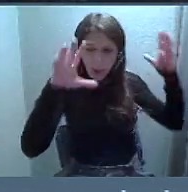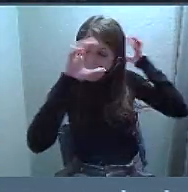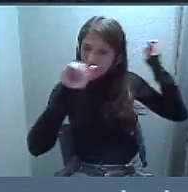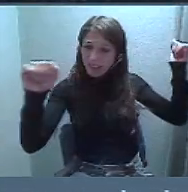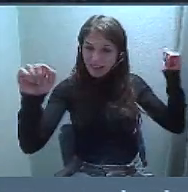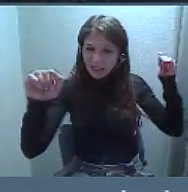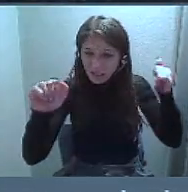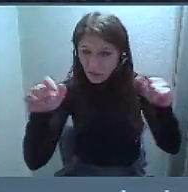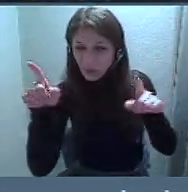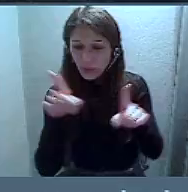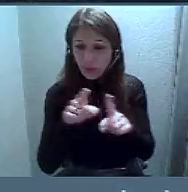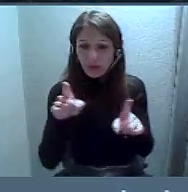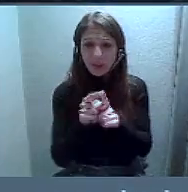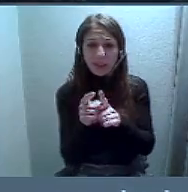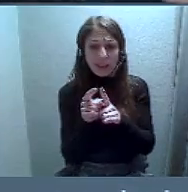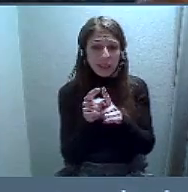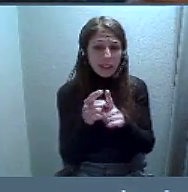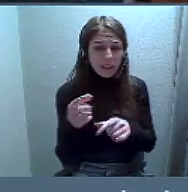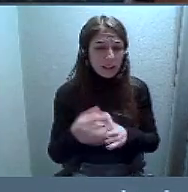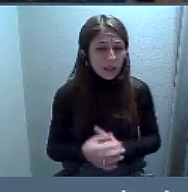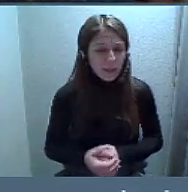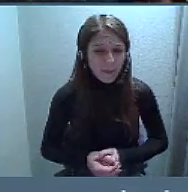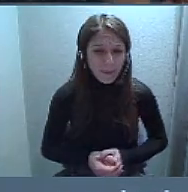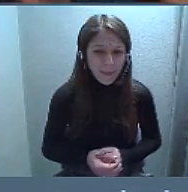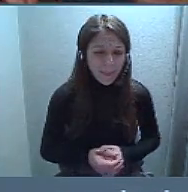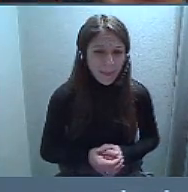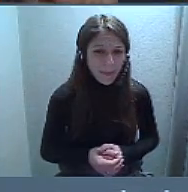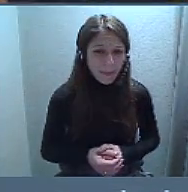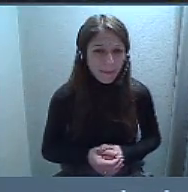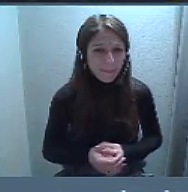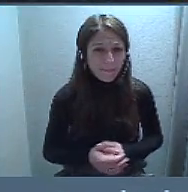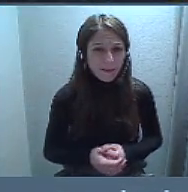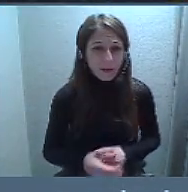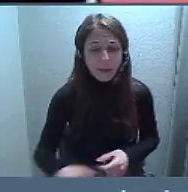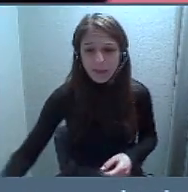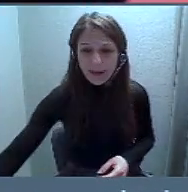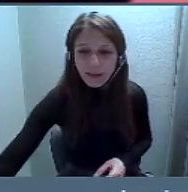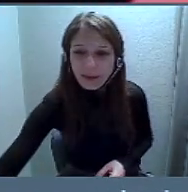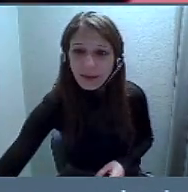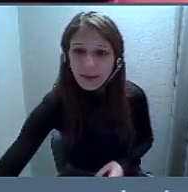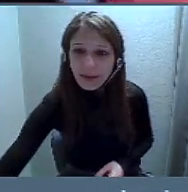engagées. Merci. Voilà. Je vous laisse. Alors attendez.